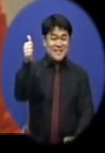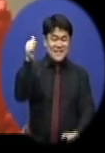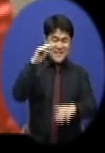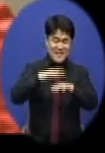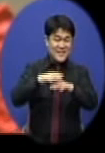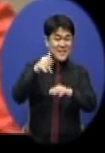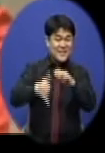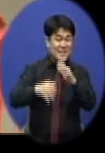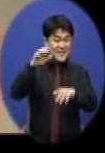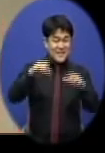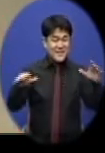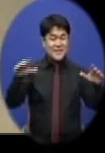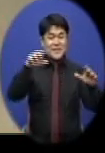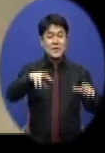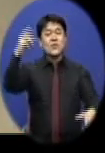농촌으로